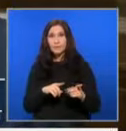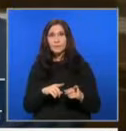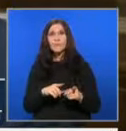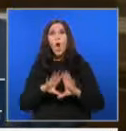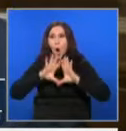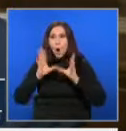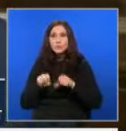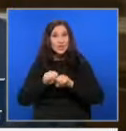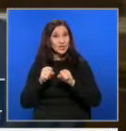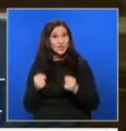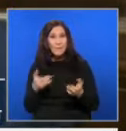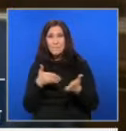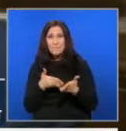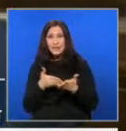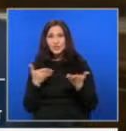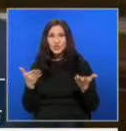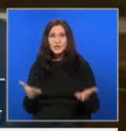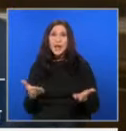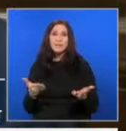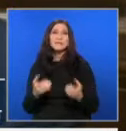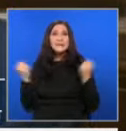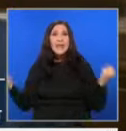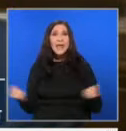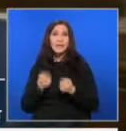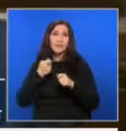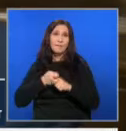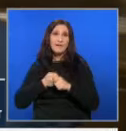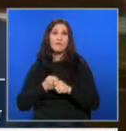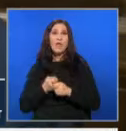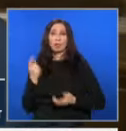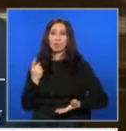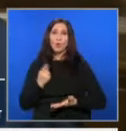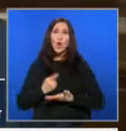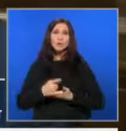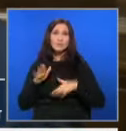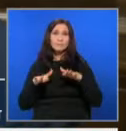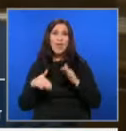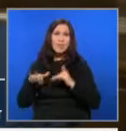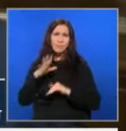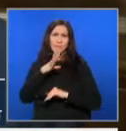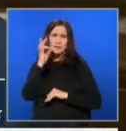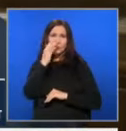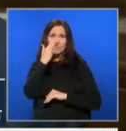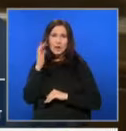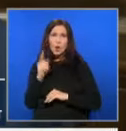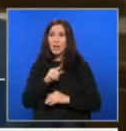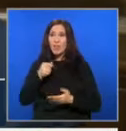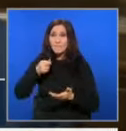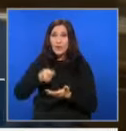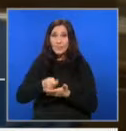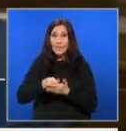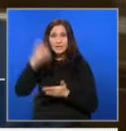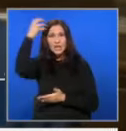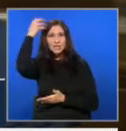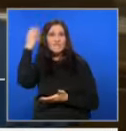Общата щета, причинена с деянията извършени длъжностни престъпления, е над 500 милиона лева незаплатени държавни